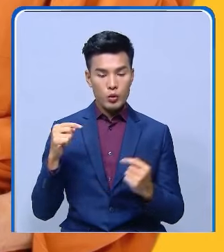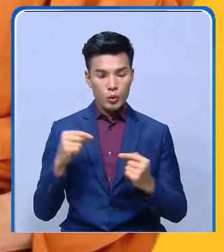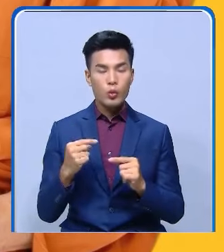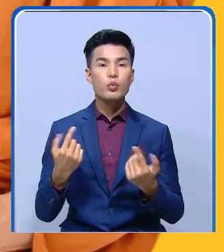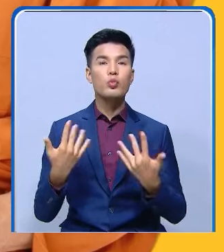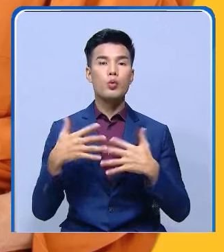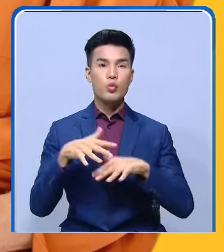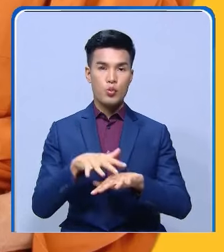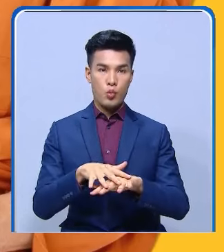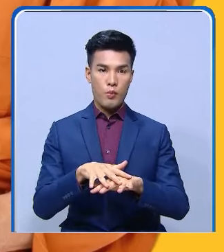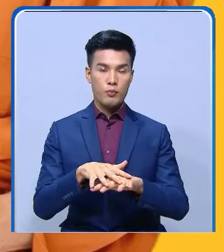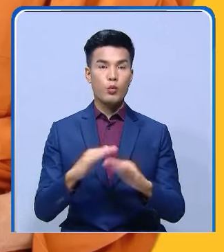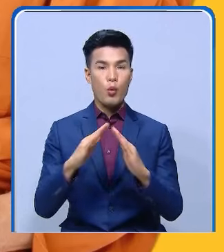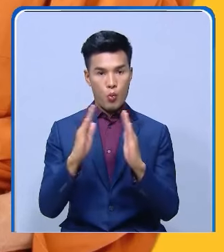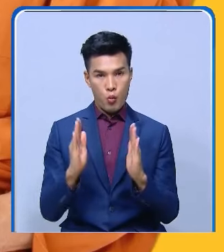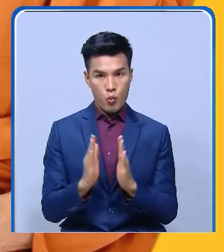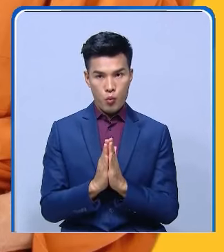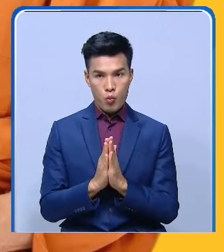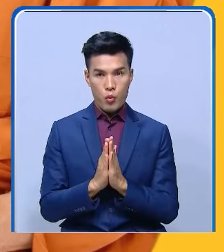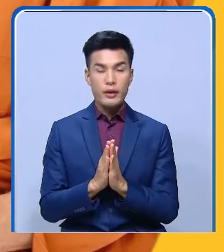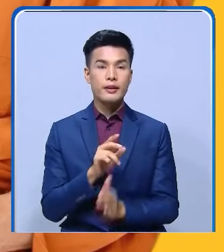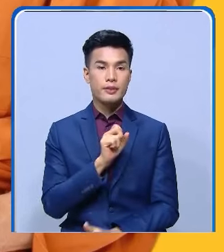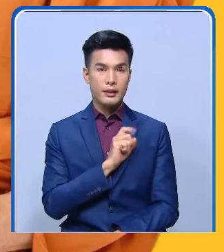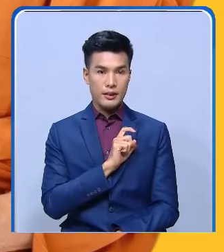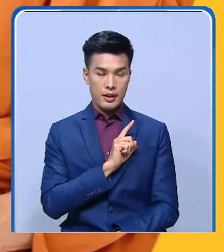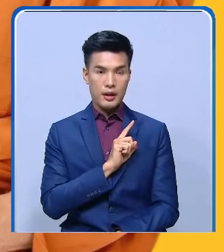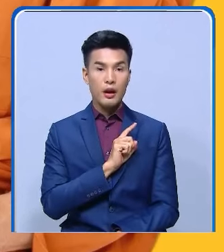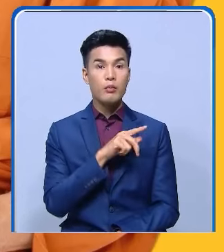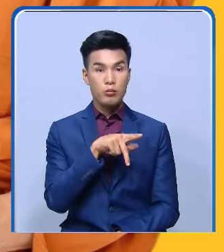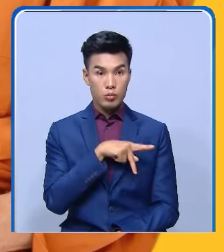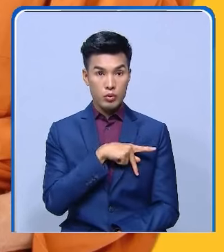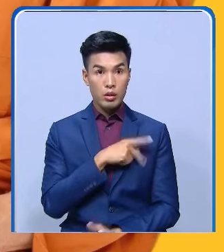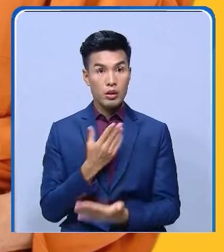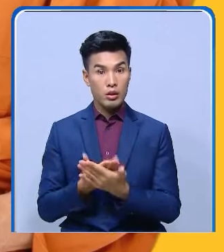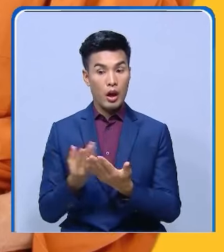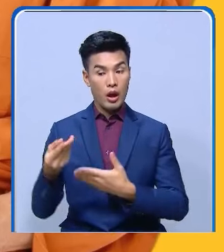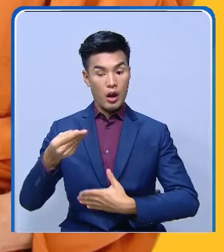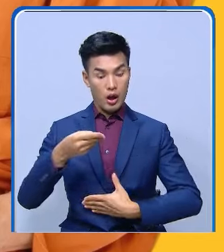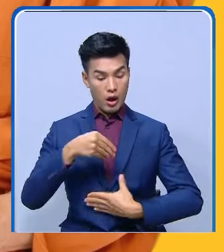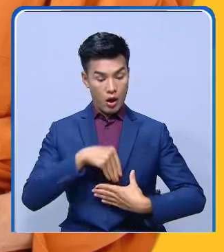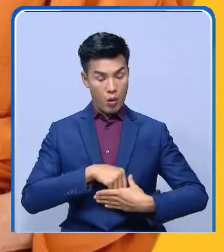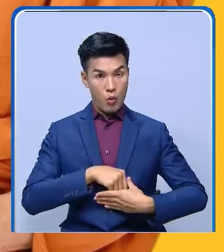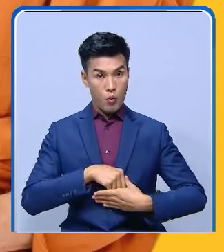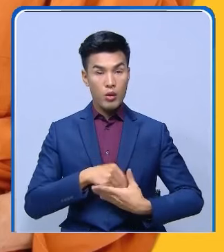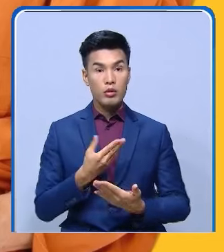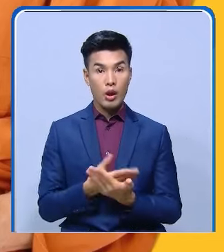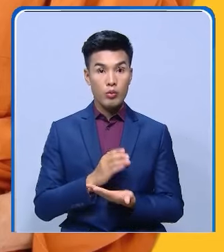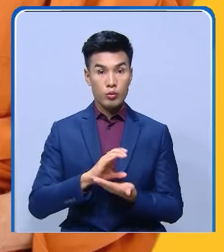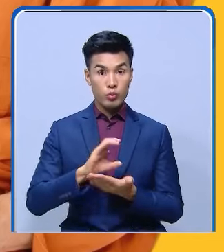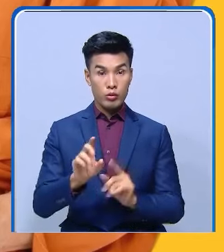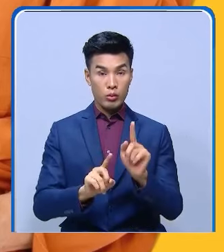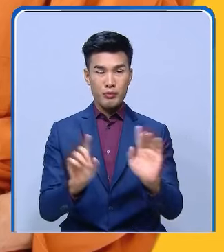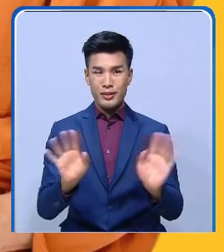วมเป็นประโยชน์ต่อวัดวาอารามพระศาสนาไม่ใช่รับเงินจากโยมมาแล้วก็เอาไปลงทุนเรื่องโน้นเรื่